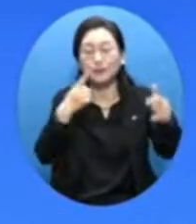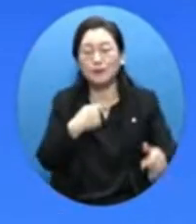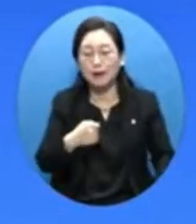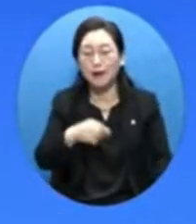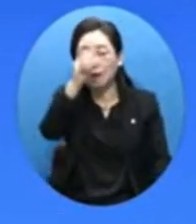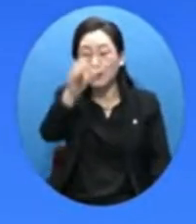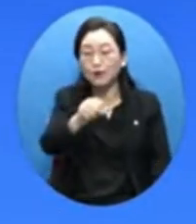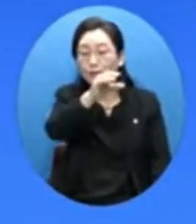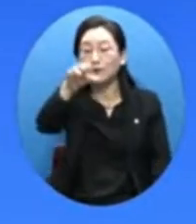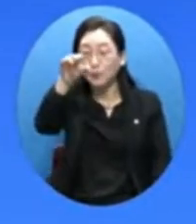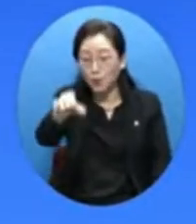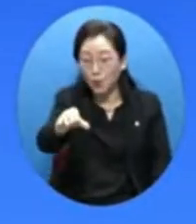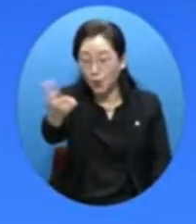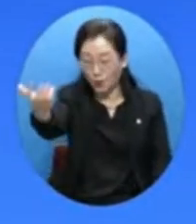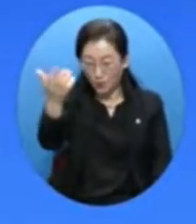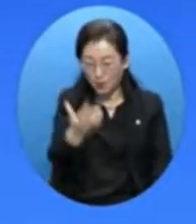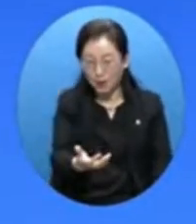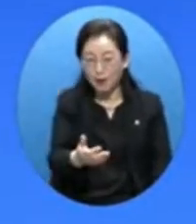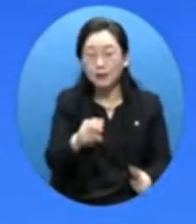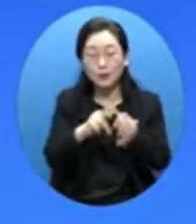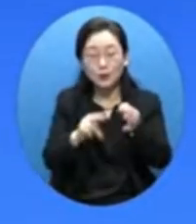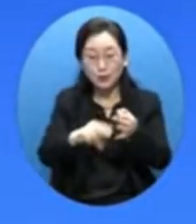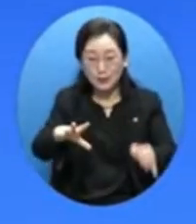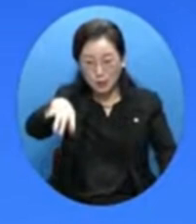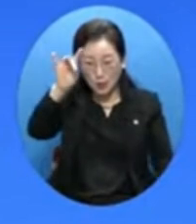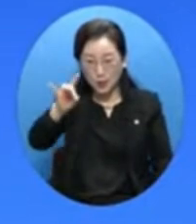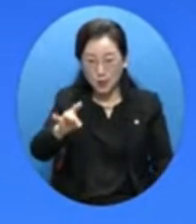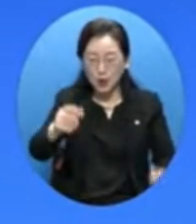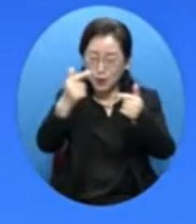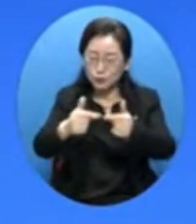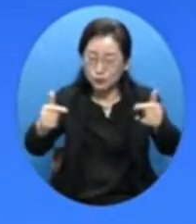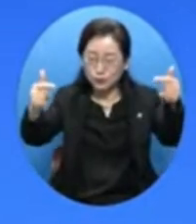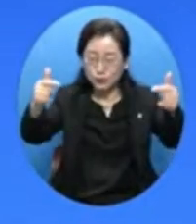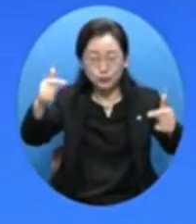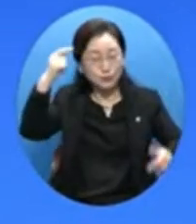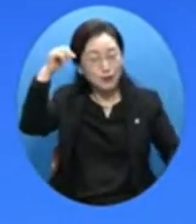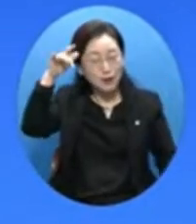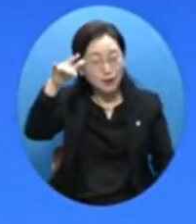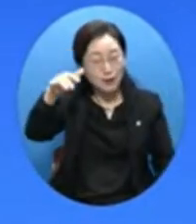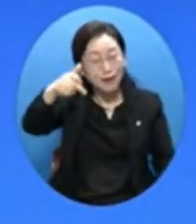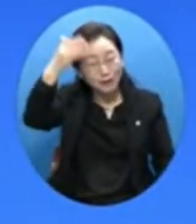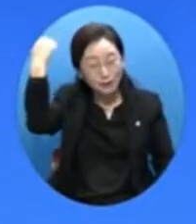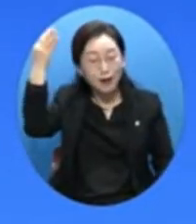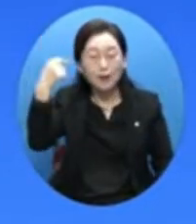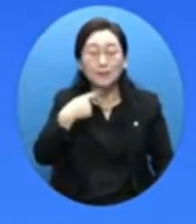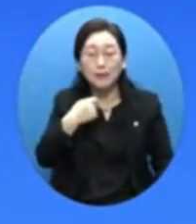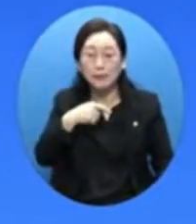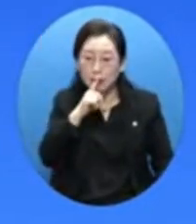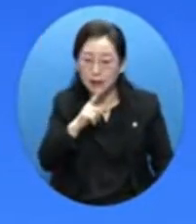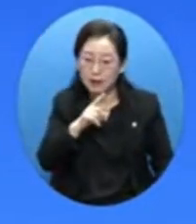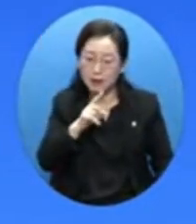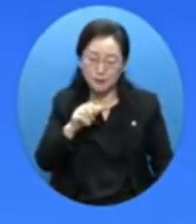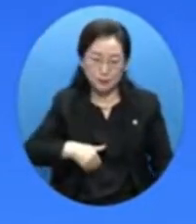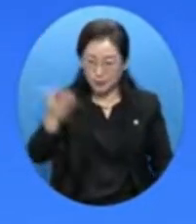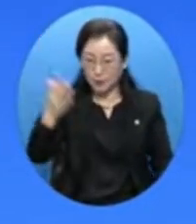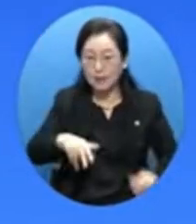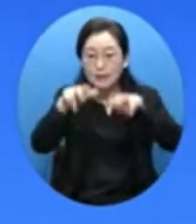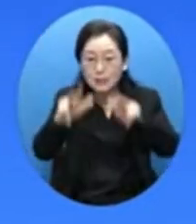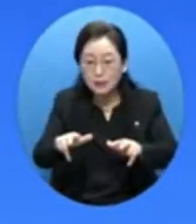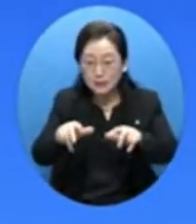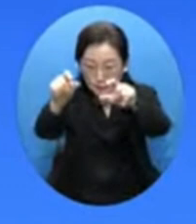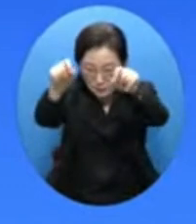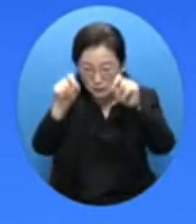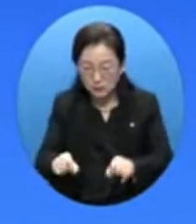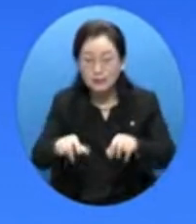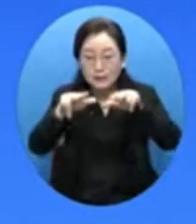서대문에서 여의도 초기에 붕했던 모습을 기억하면서 옛날에 노래만 부르고 있으면 안 되는 것입니다. 지금 그 붕이 이 자리에